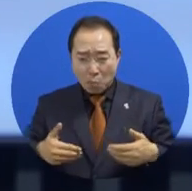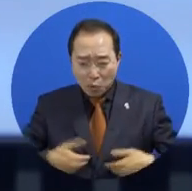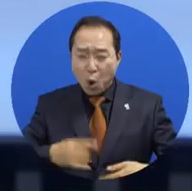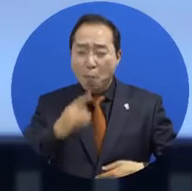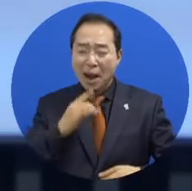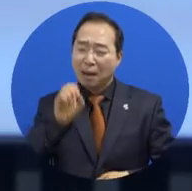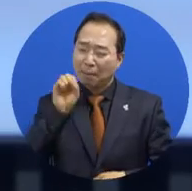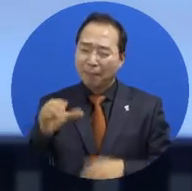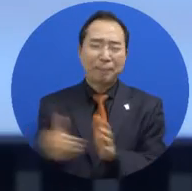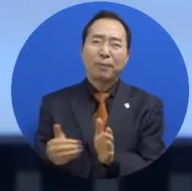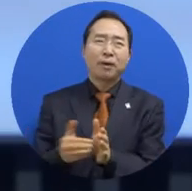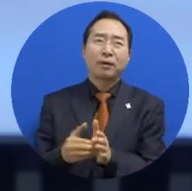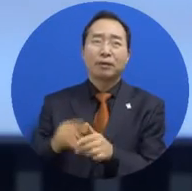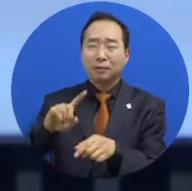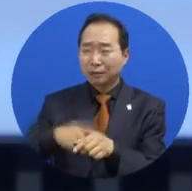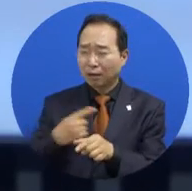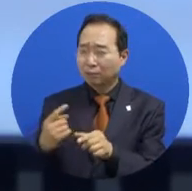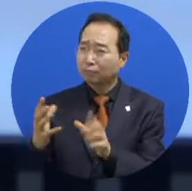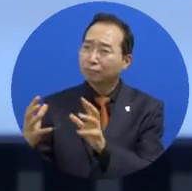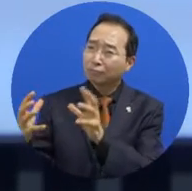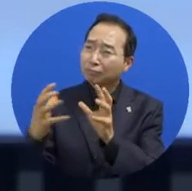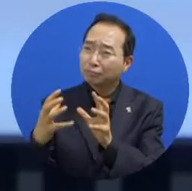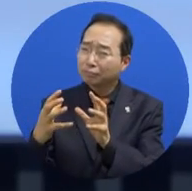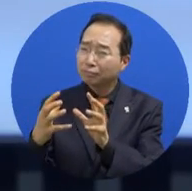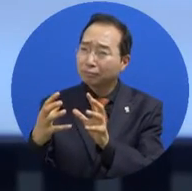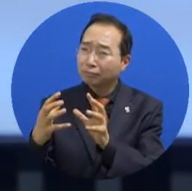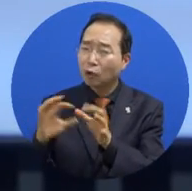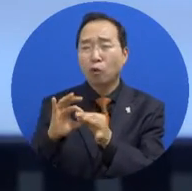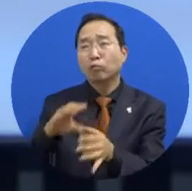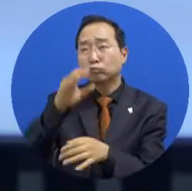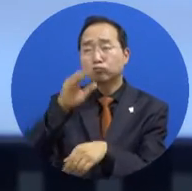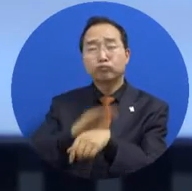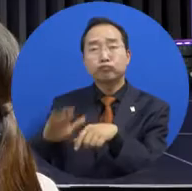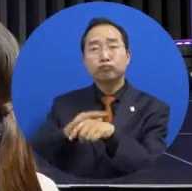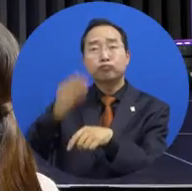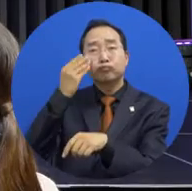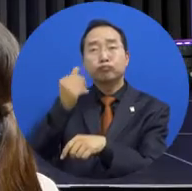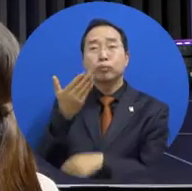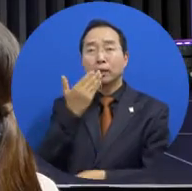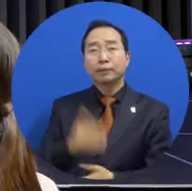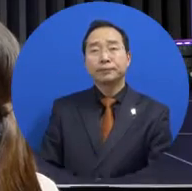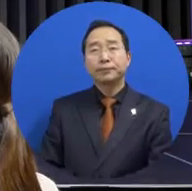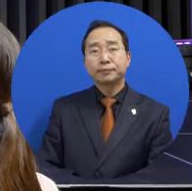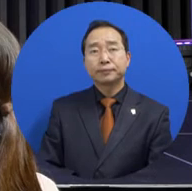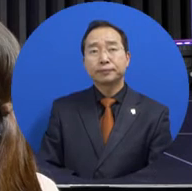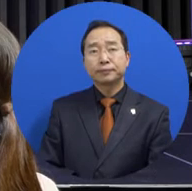해요. 그래서 집안 관계가 좋아집니다. 그래서 그